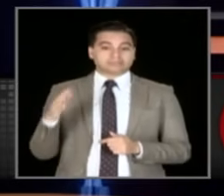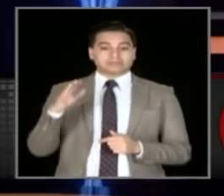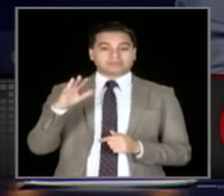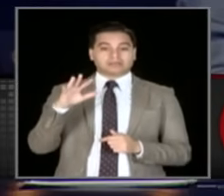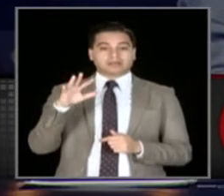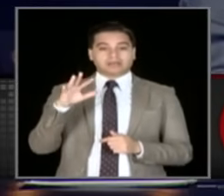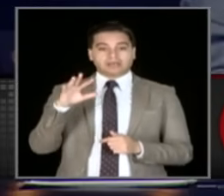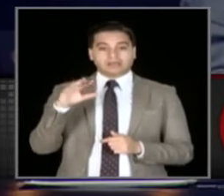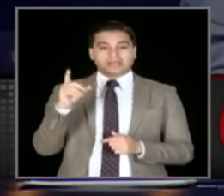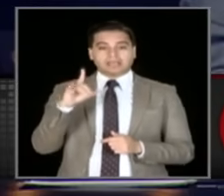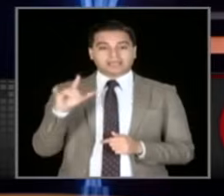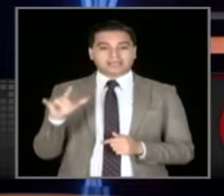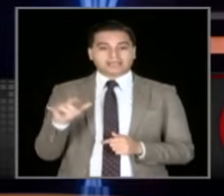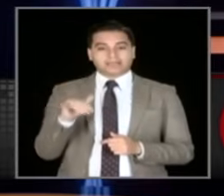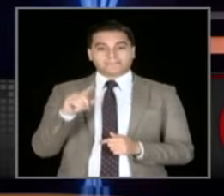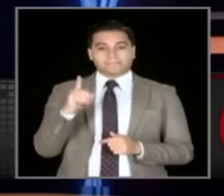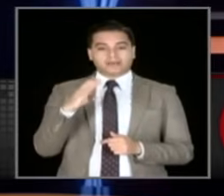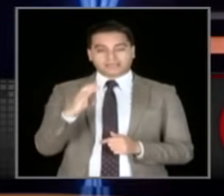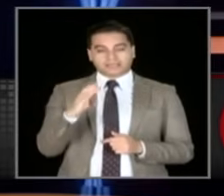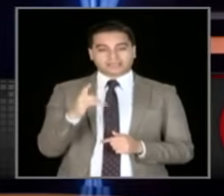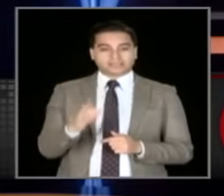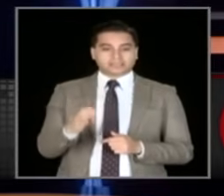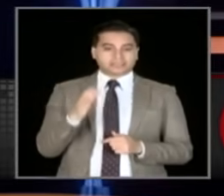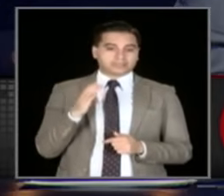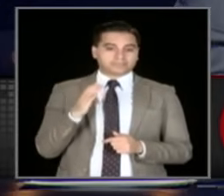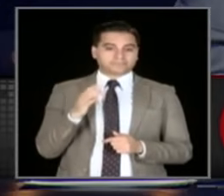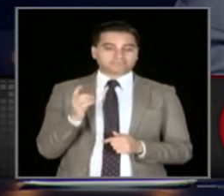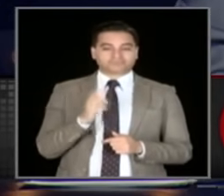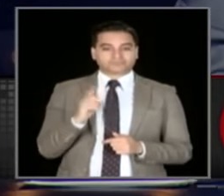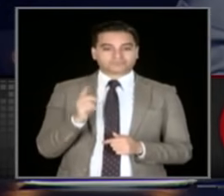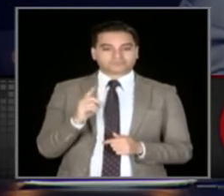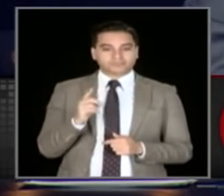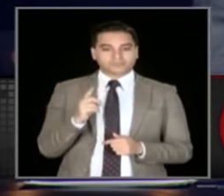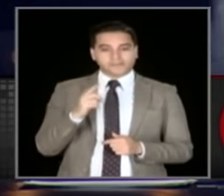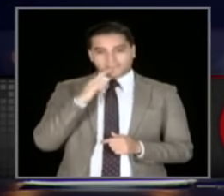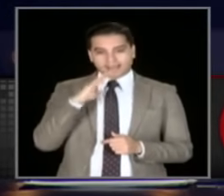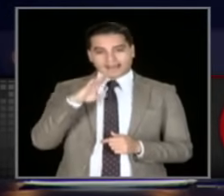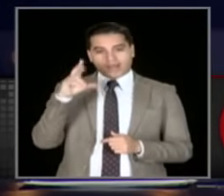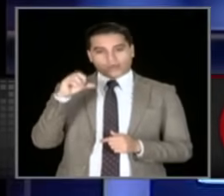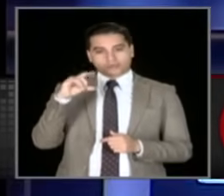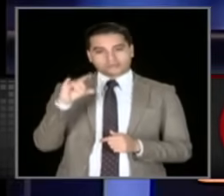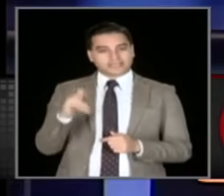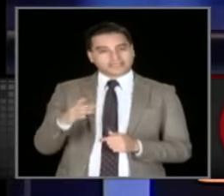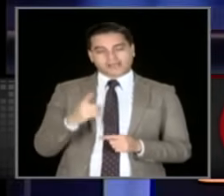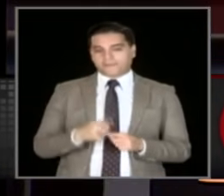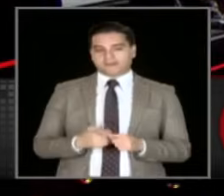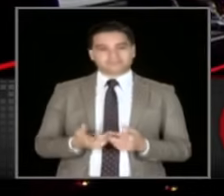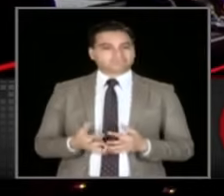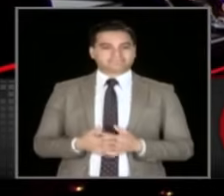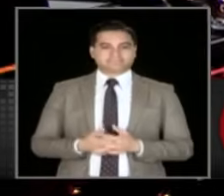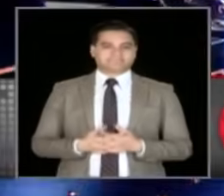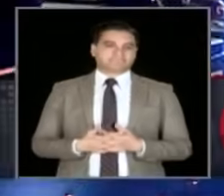هندنبرغ. هندنبرغ إجابة مين؟ هي مولودة في النمسا. كلاوديا، إجابة خاطئة. طب